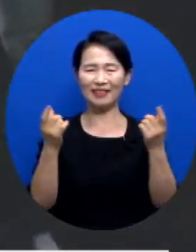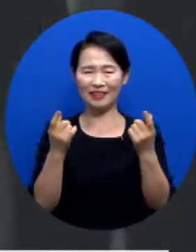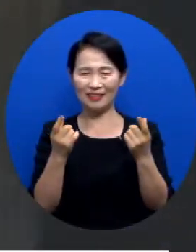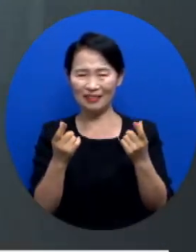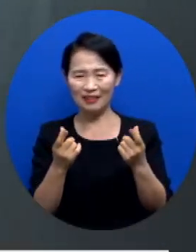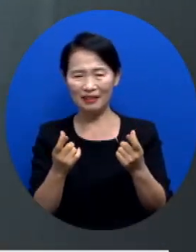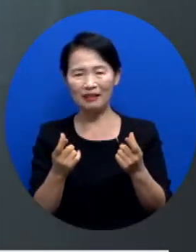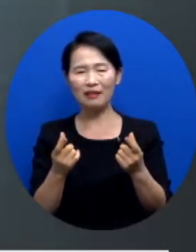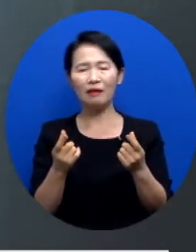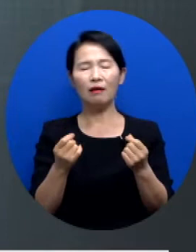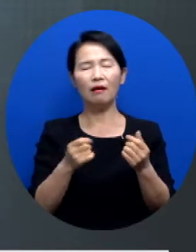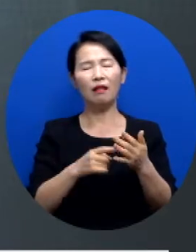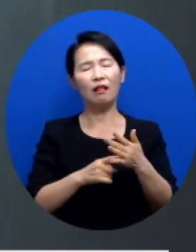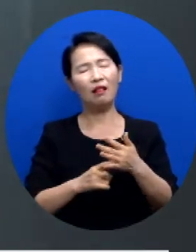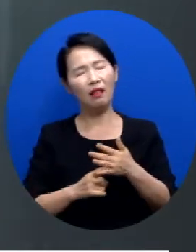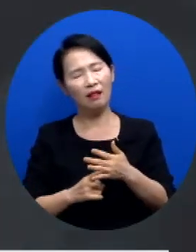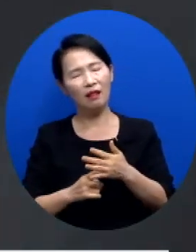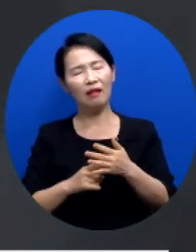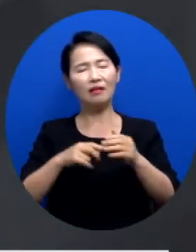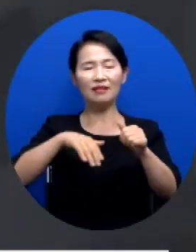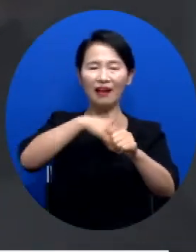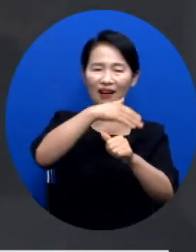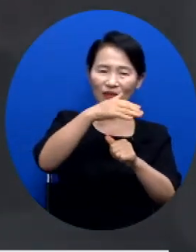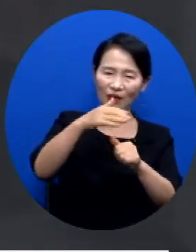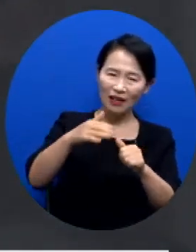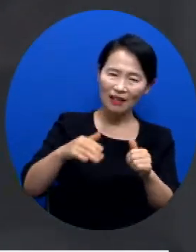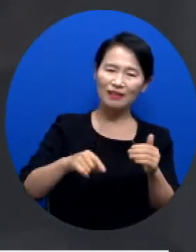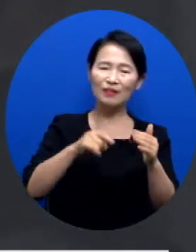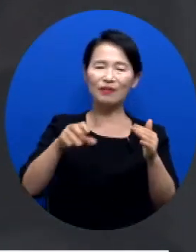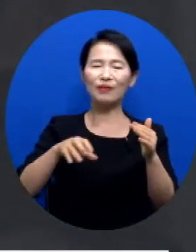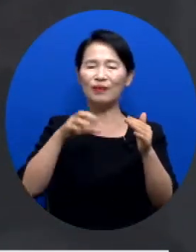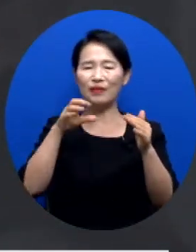열리듯이 무력한 상황 속에